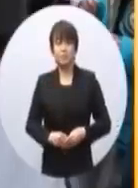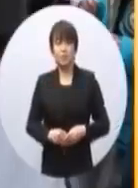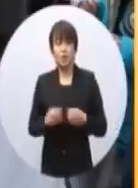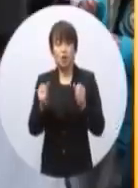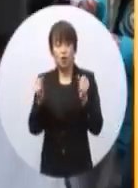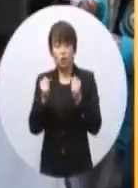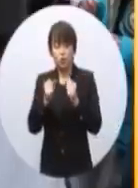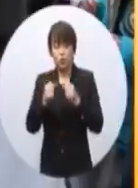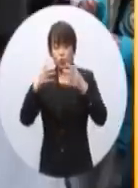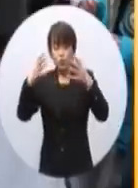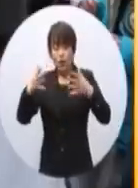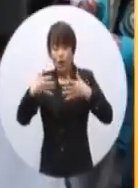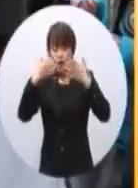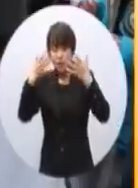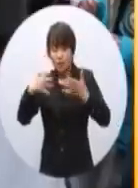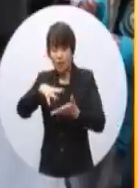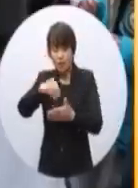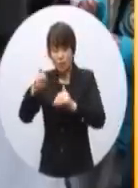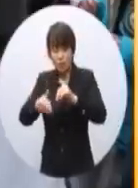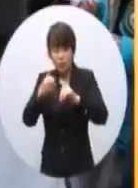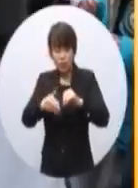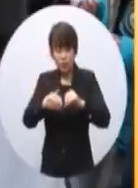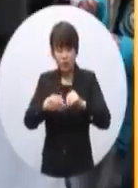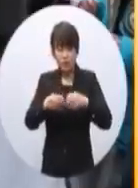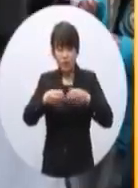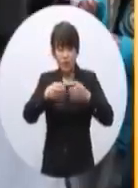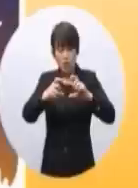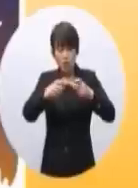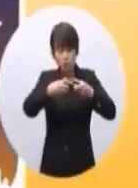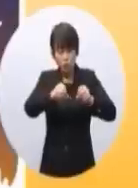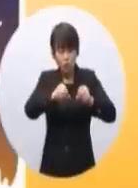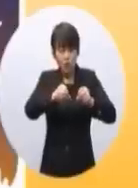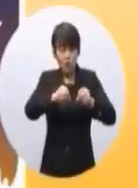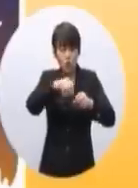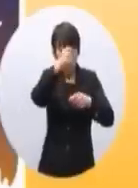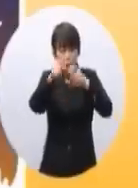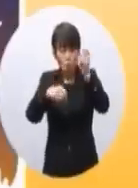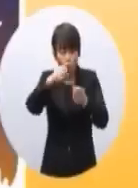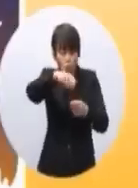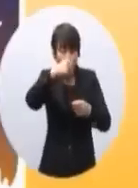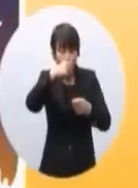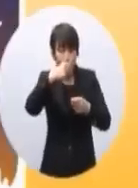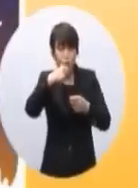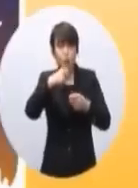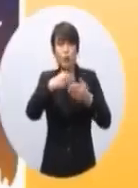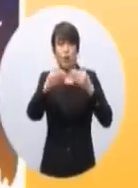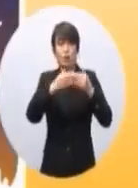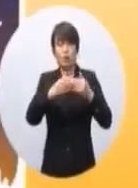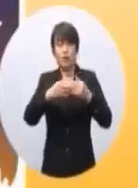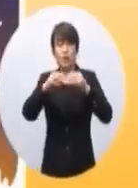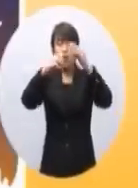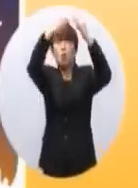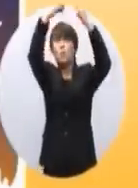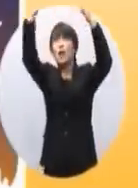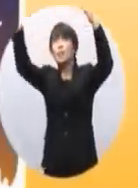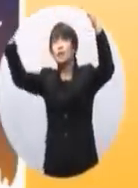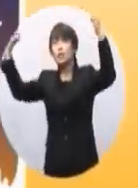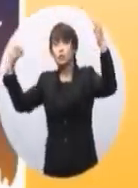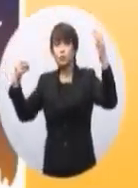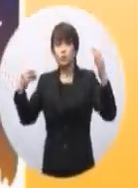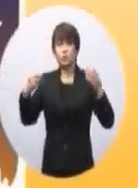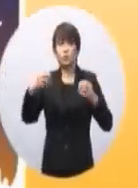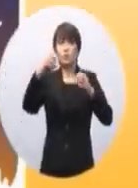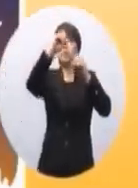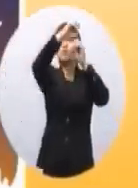冬のあったかキャンプ料理やチョコレートフォンデュの体験、さらにはプラネタリウムやスターウォッチングなどを行